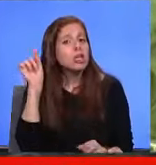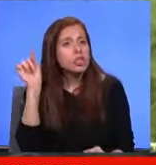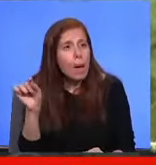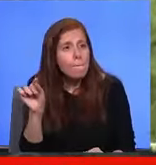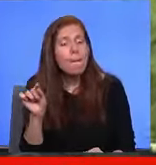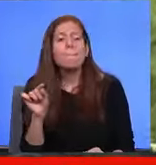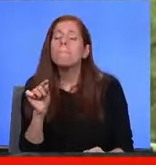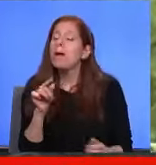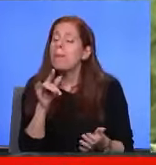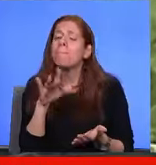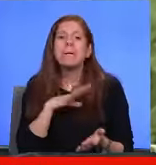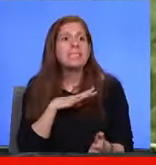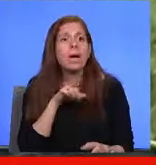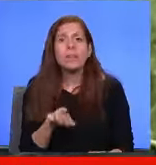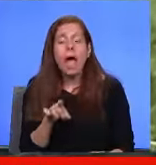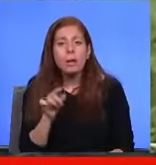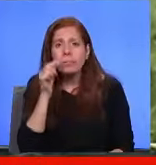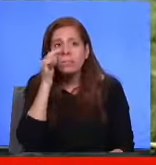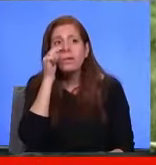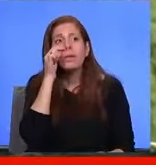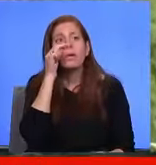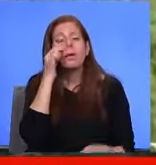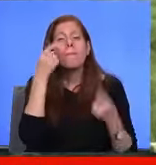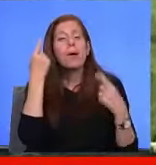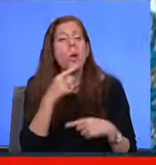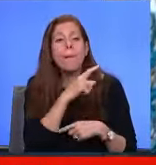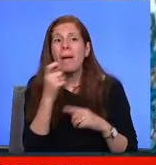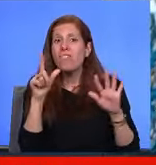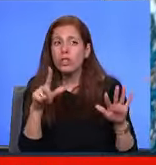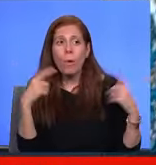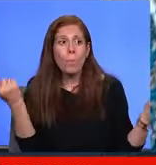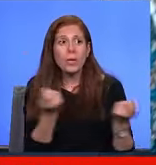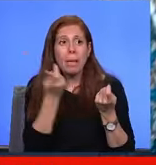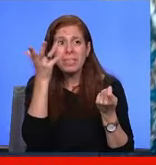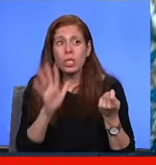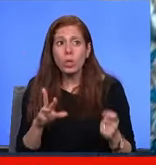בסכנה. ביום ה-107 פורסם הסרטון של אחותי שהיא בחיים.